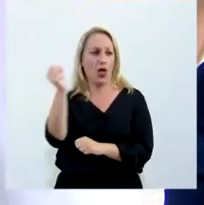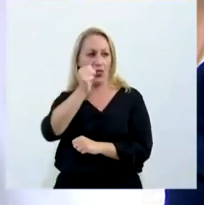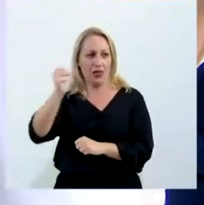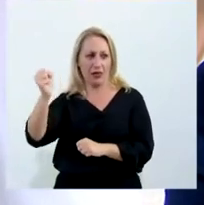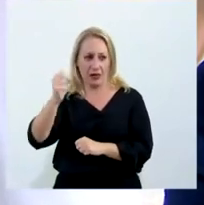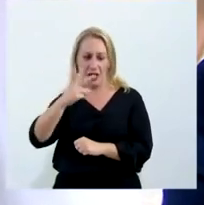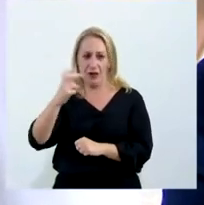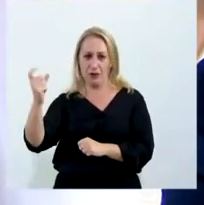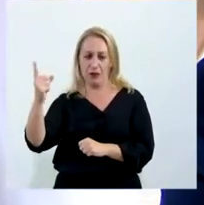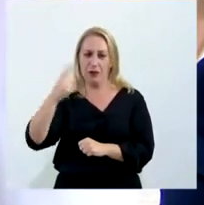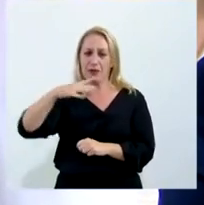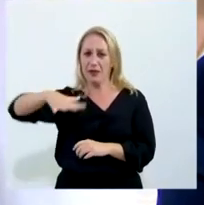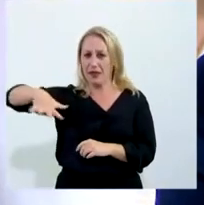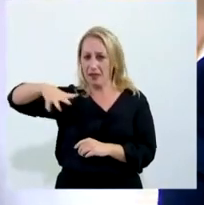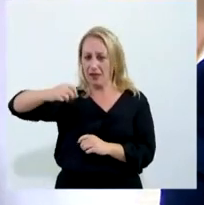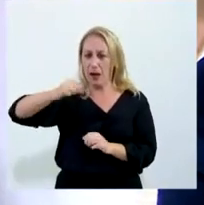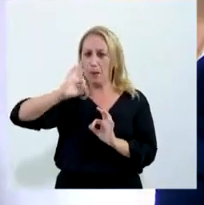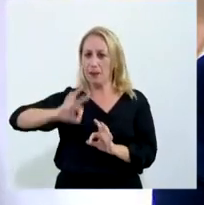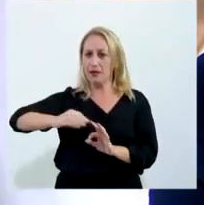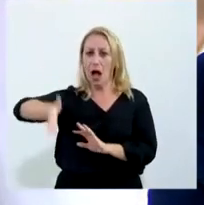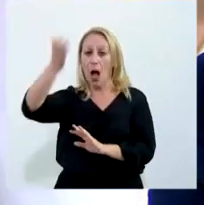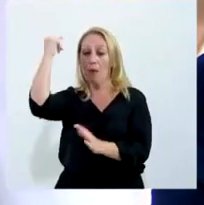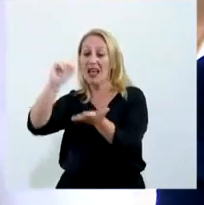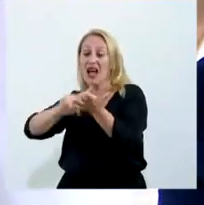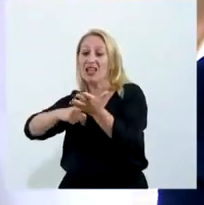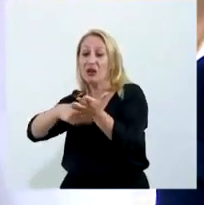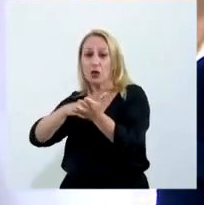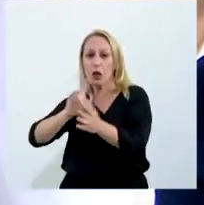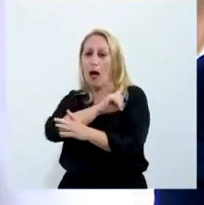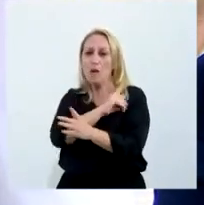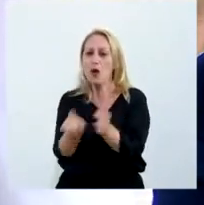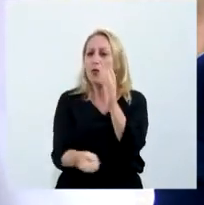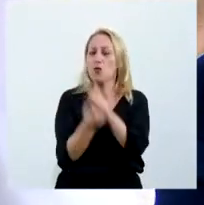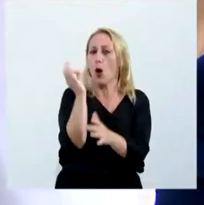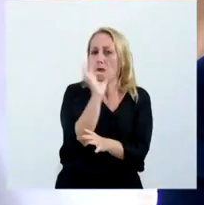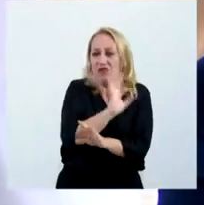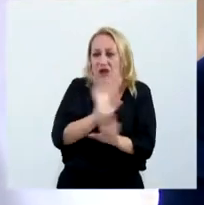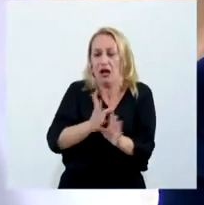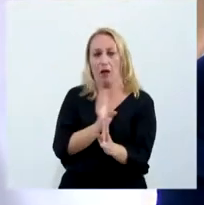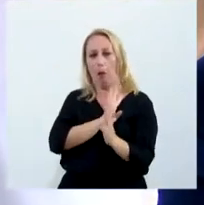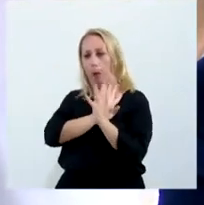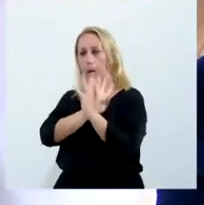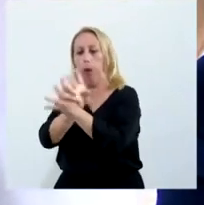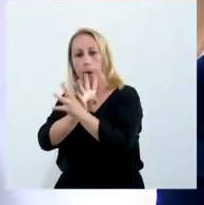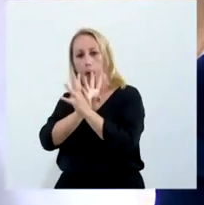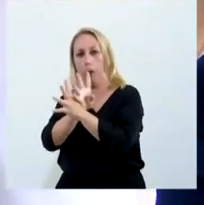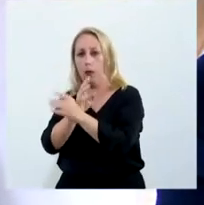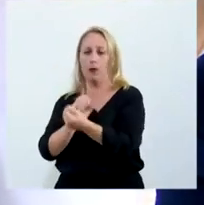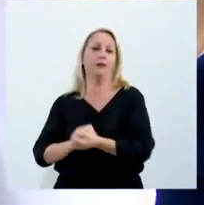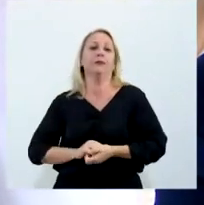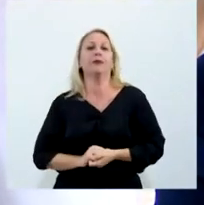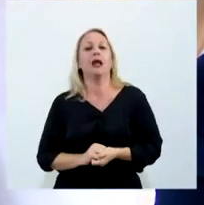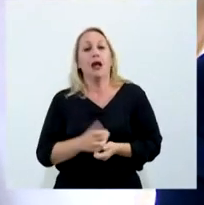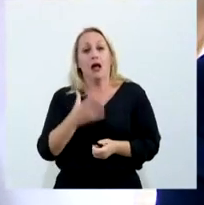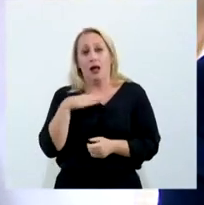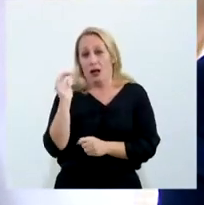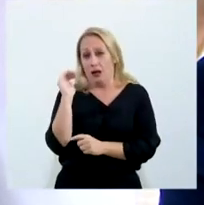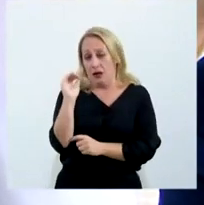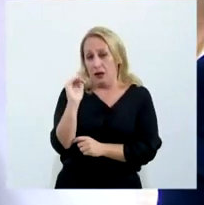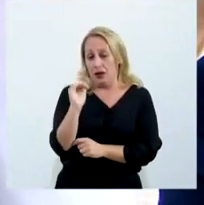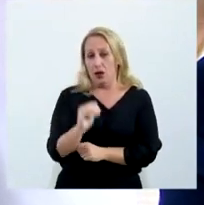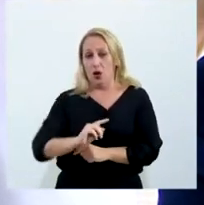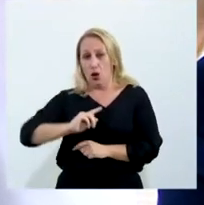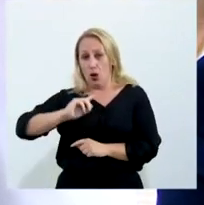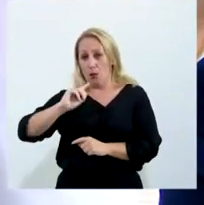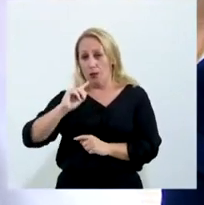έσπευδαν να βγάλουν ταυτότητες παλιές για να μην πάρουν τις καινούργιες. Θέλω να σας ρωτήσω πρώτον αν σκοπεύετε